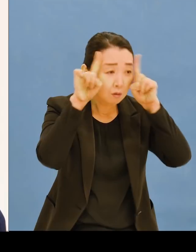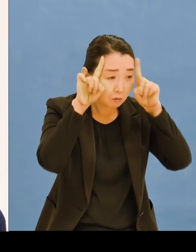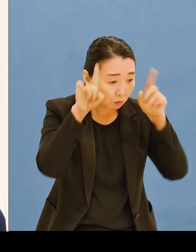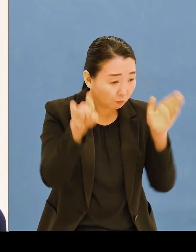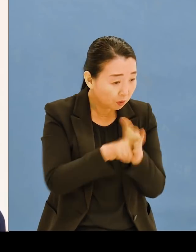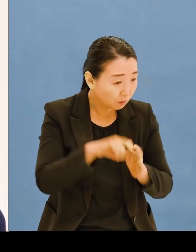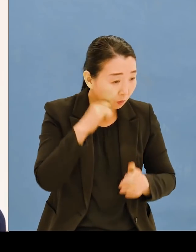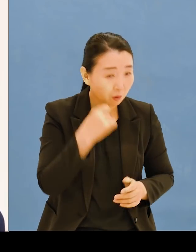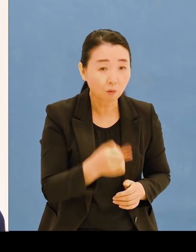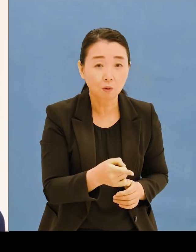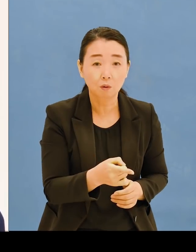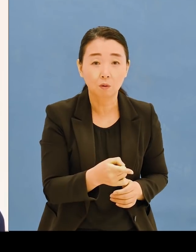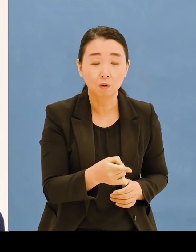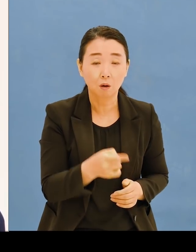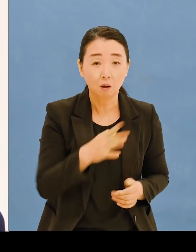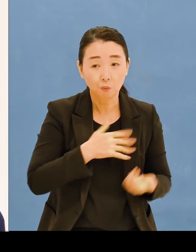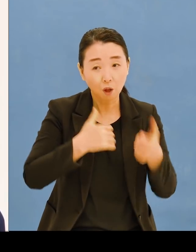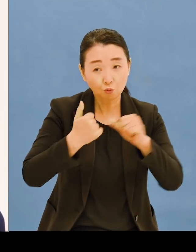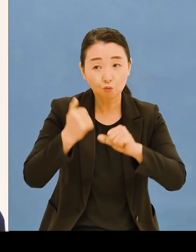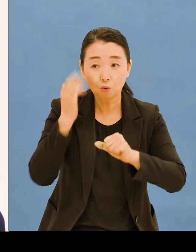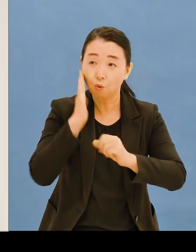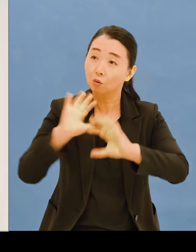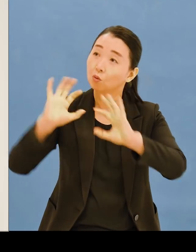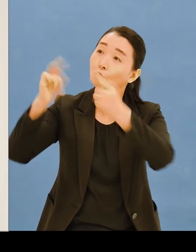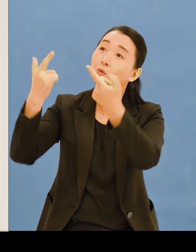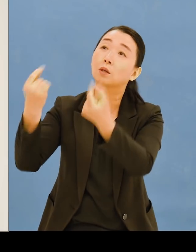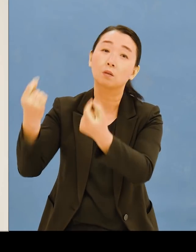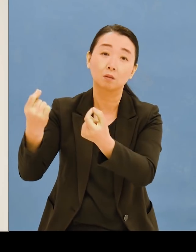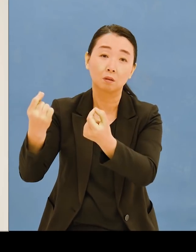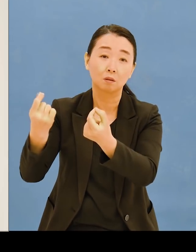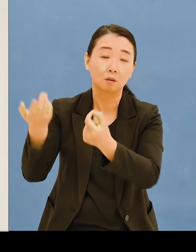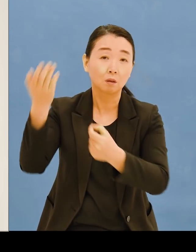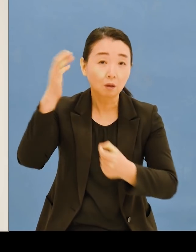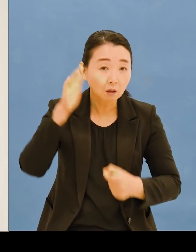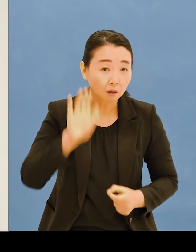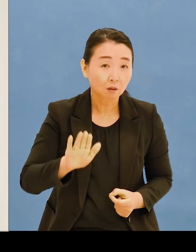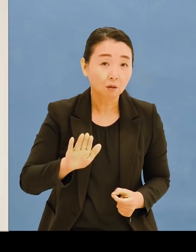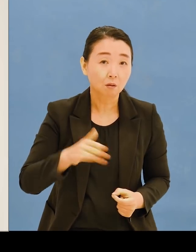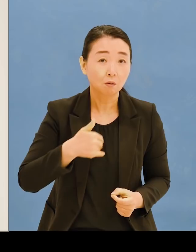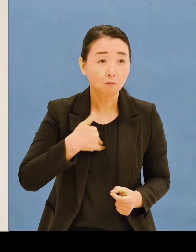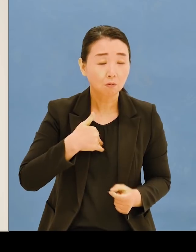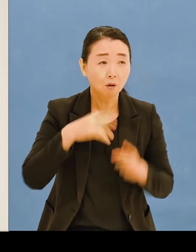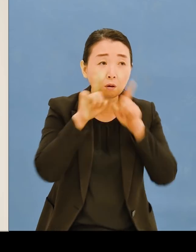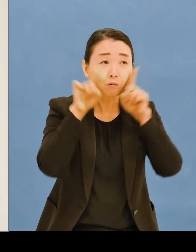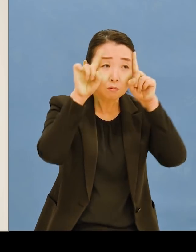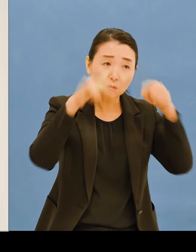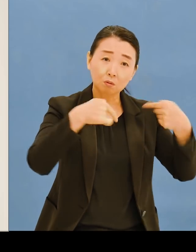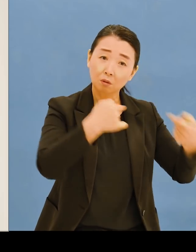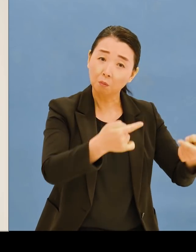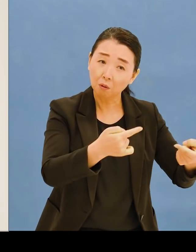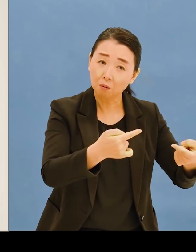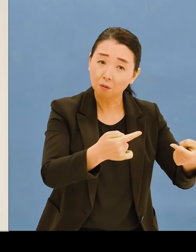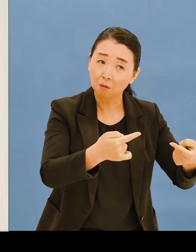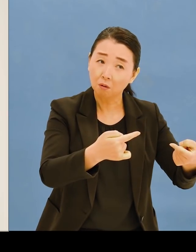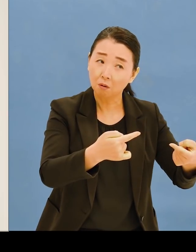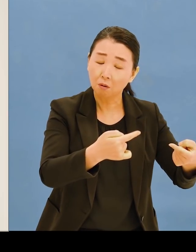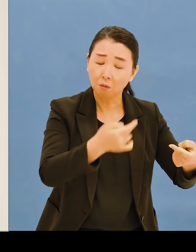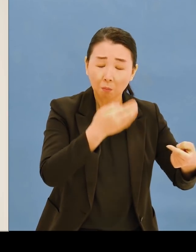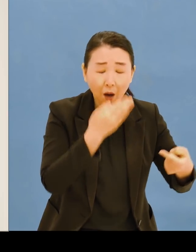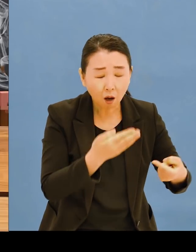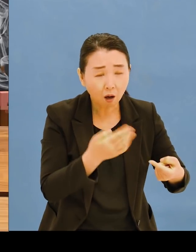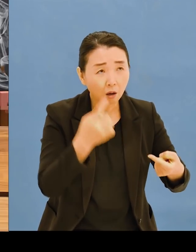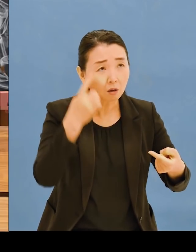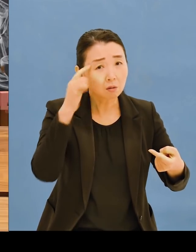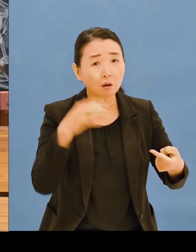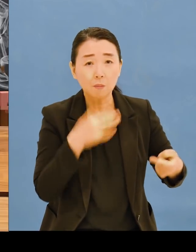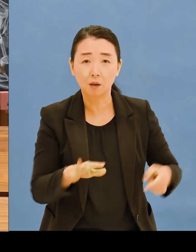믿어지지가 않는 거예요. 나 죽으면 천국은 갈 것 같아. 근데 내가 지옥에 갈 수 있다라는 생각은 한